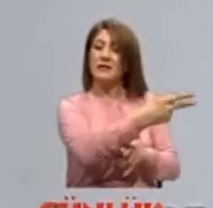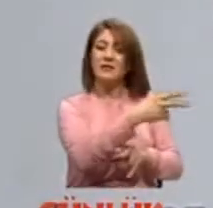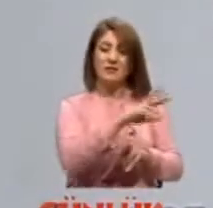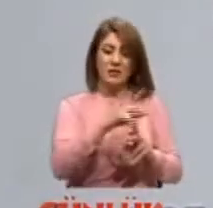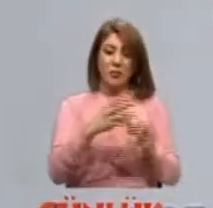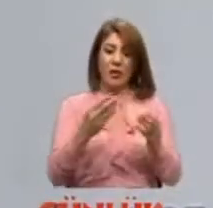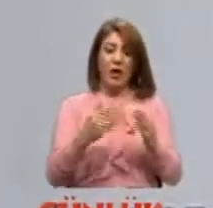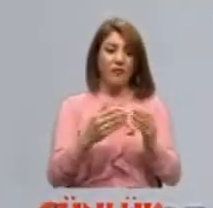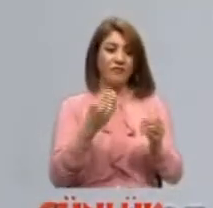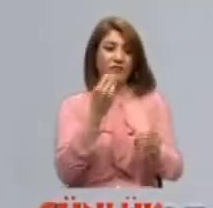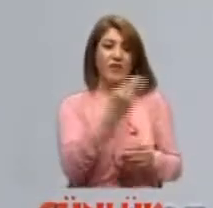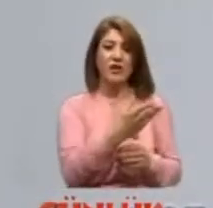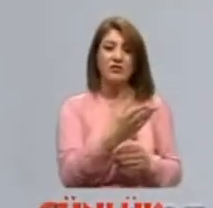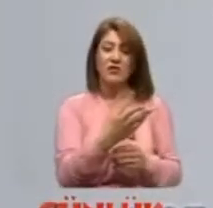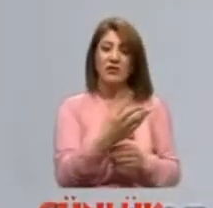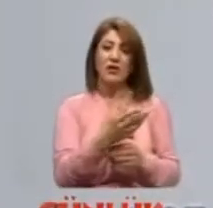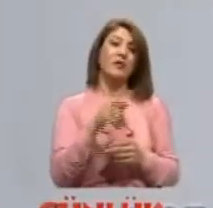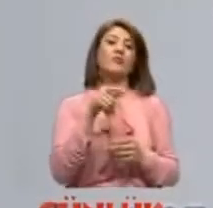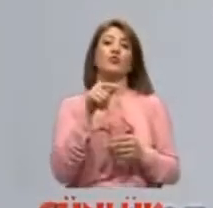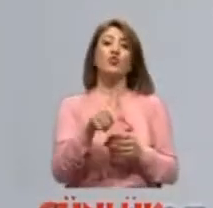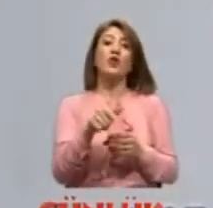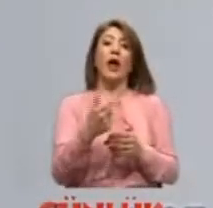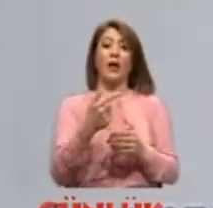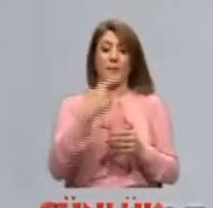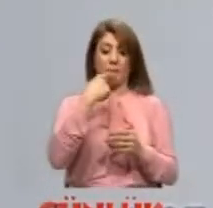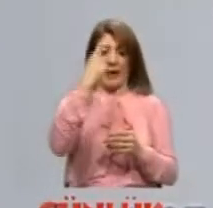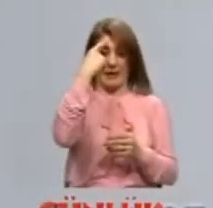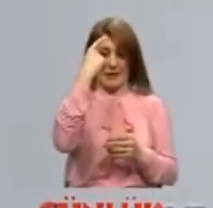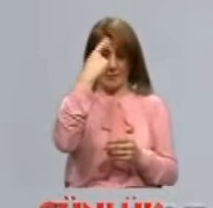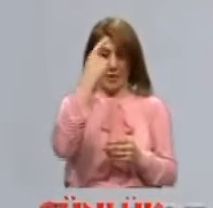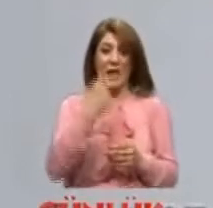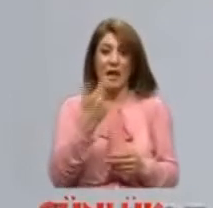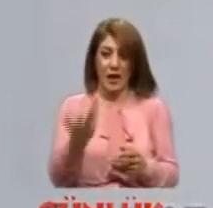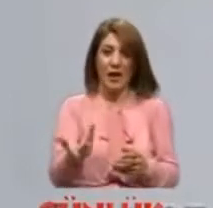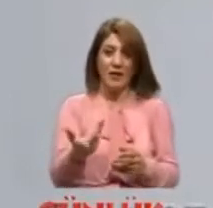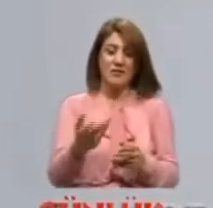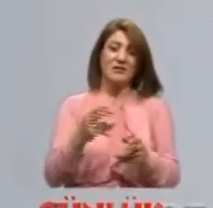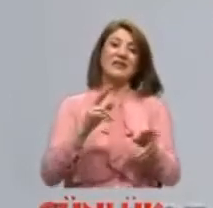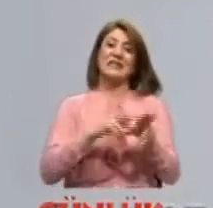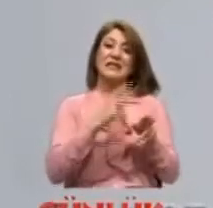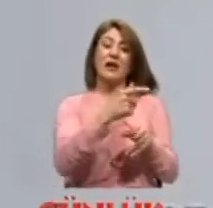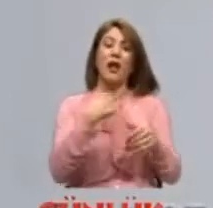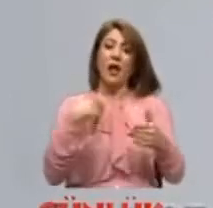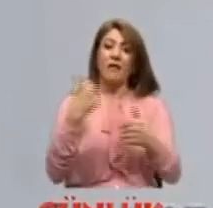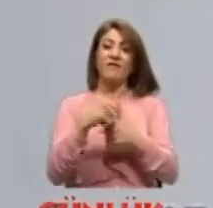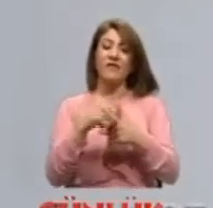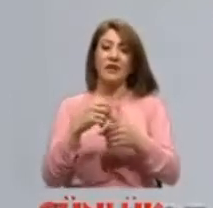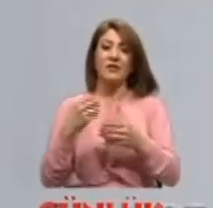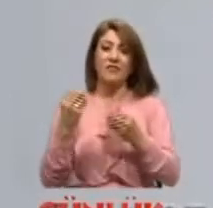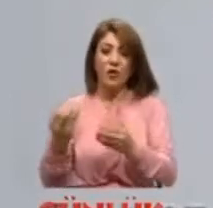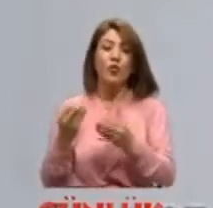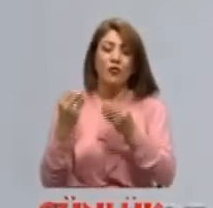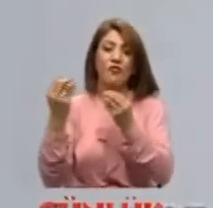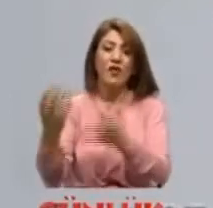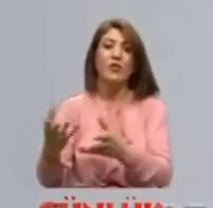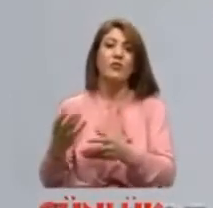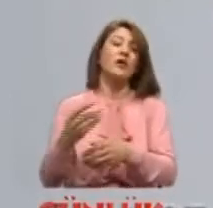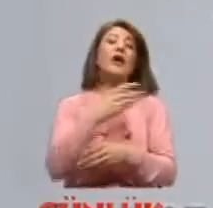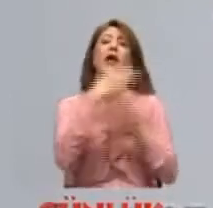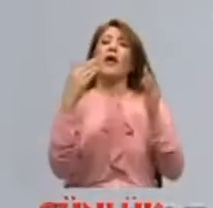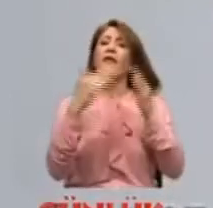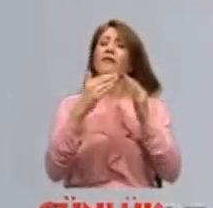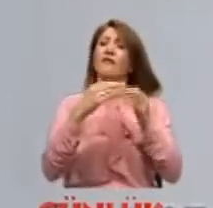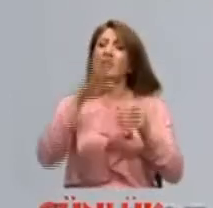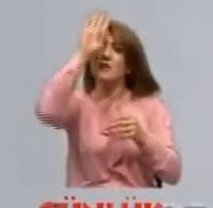Ama Kızılderili'nin de bekarına veriyor. Yani o da diskriminasyon. Evli Kızılderilileri yani. Veriyor. Evli Kızılderili'ye veriyor mu? Gerçekten de İstanbul'da ev bulamayan bir